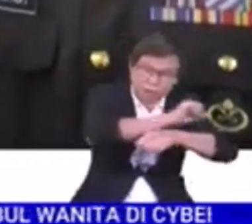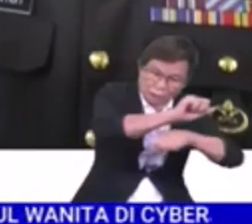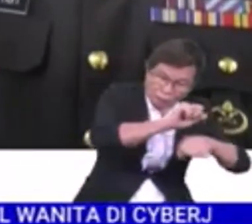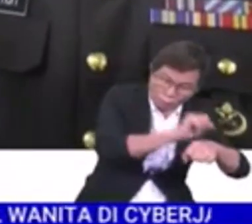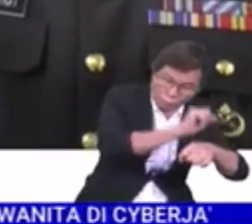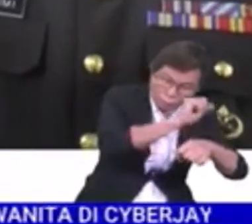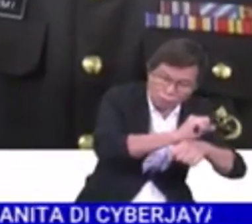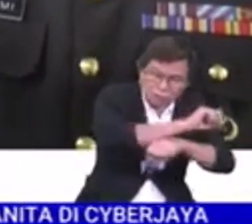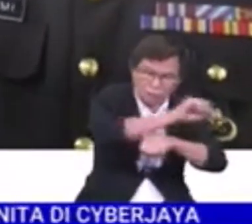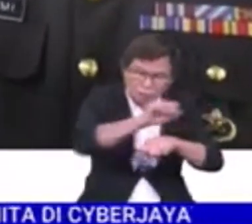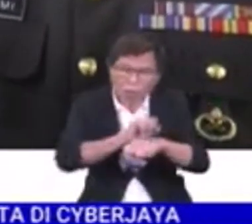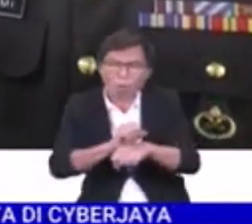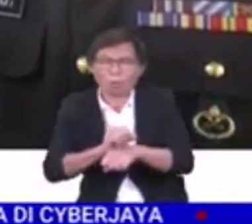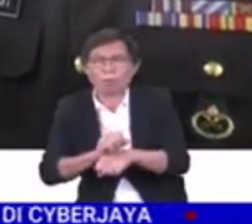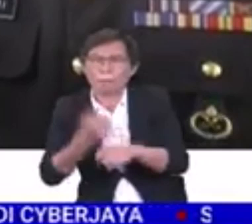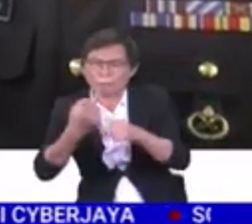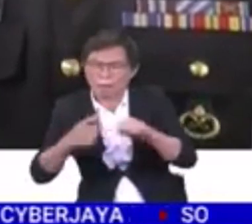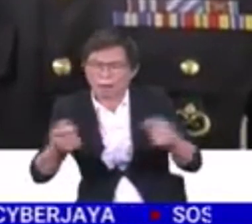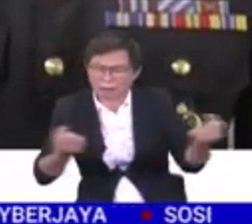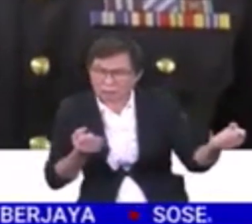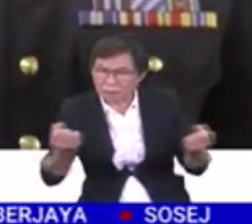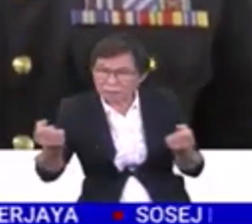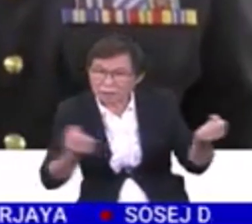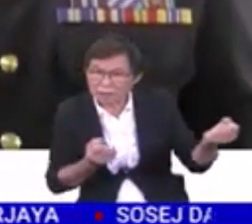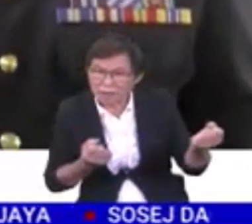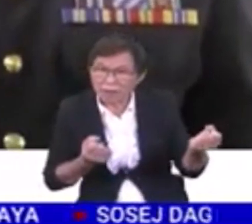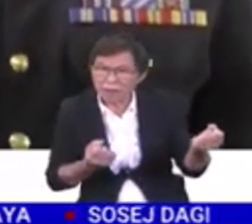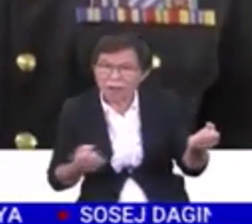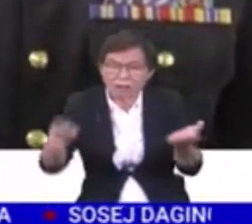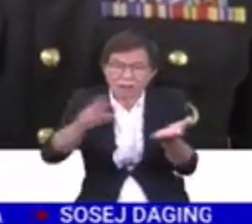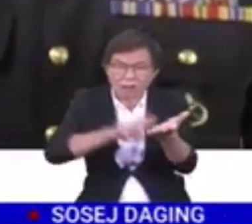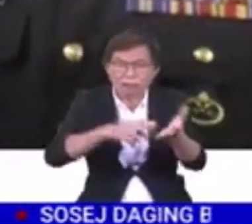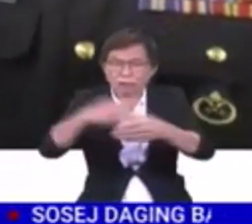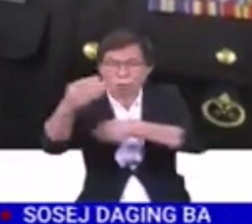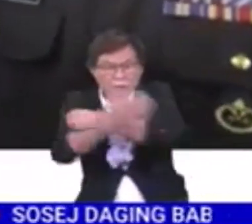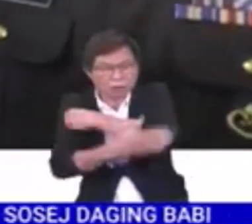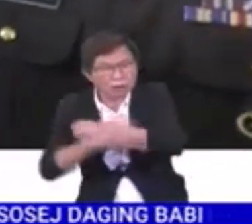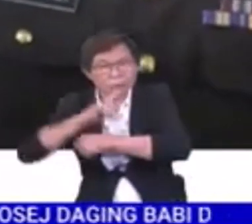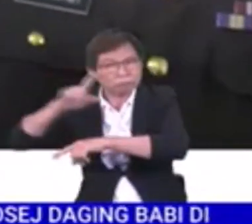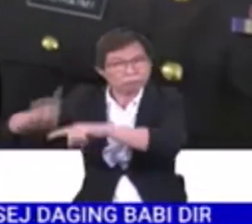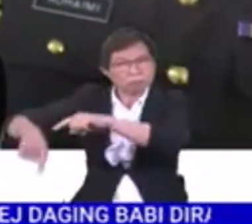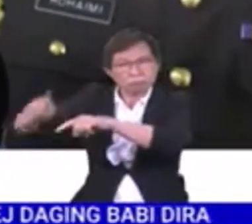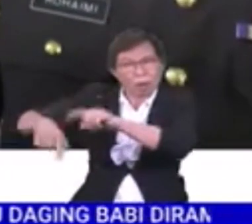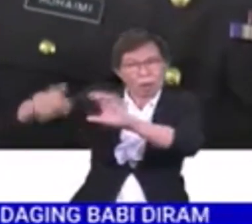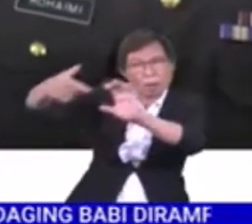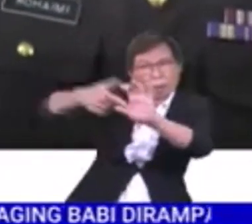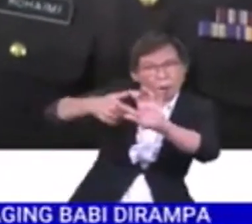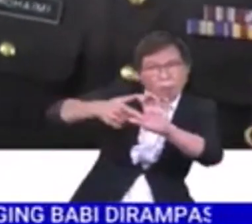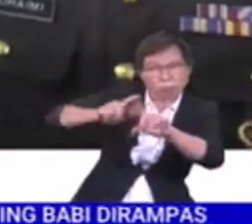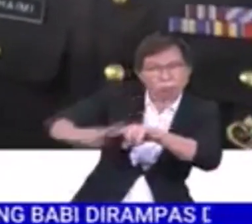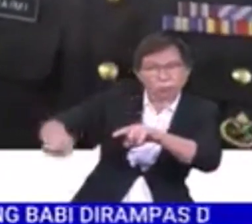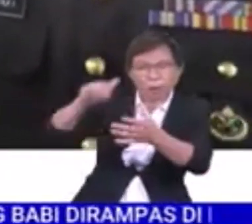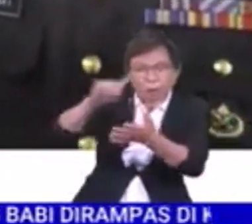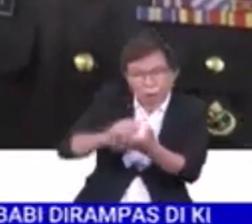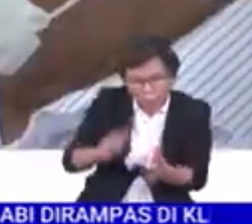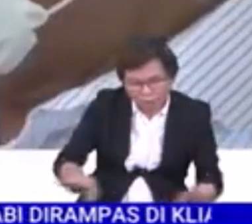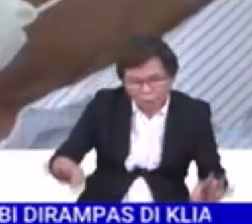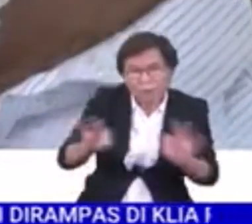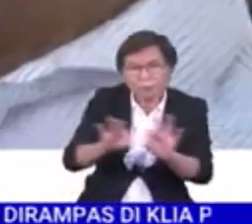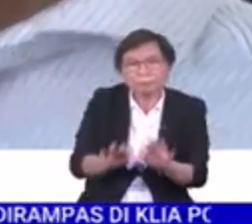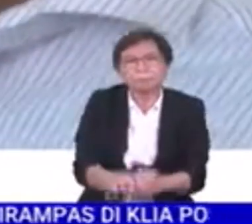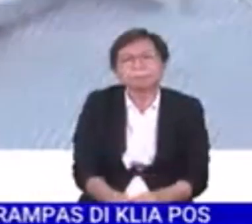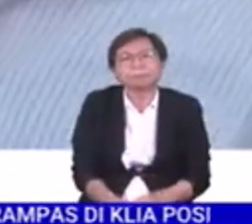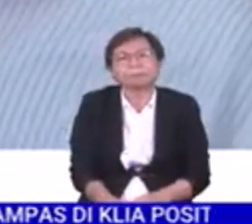tren tapi syaratnya pt.pne pendaftarannya itu tidak dibenarkan ah itu yang penting